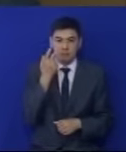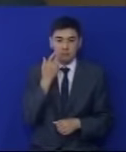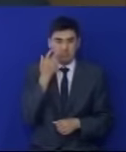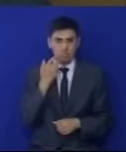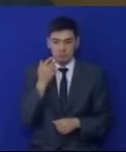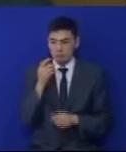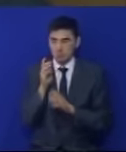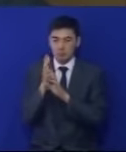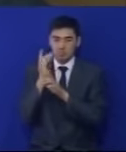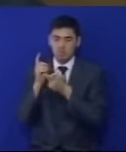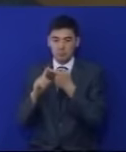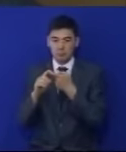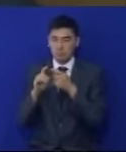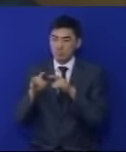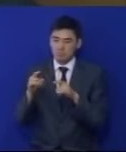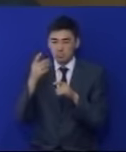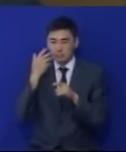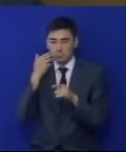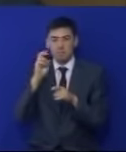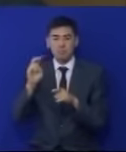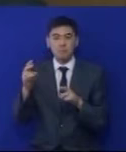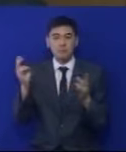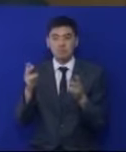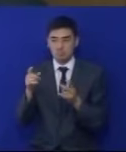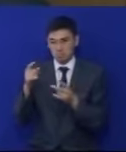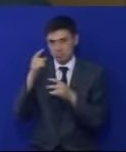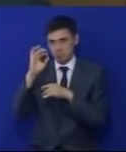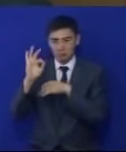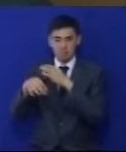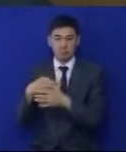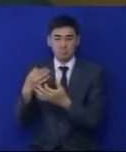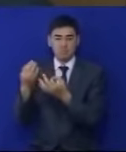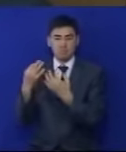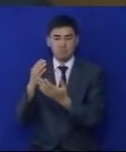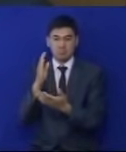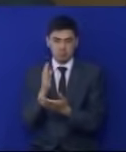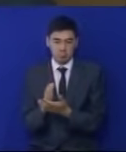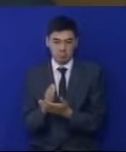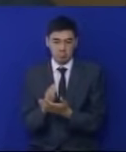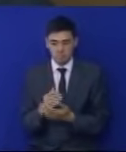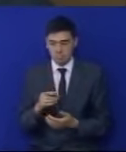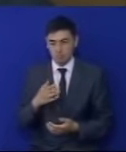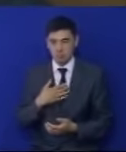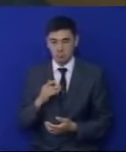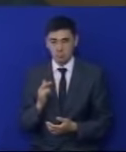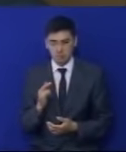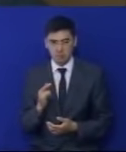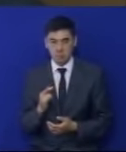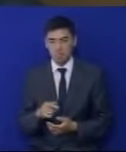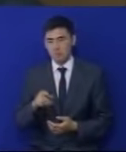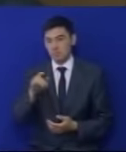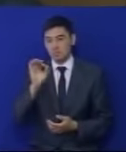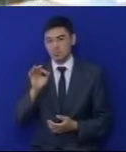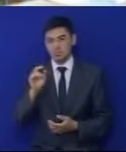уақытыңды балабақшаға қашан баратыныңды көруге болады. Өте қолайлы. Менің балам қазан айында 3 көтолады. Яғни біз